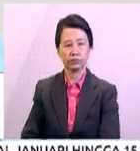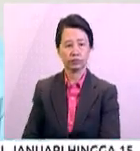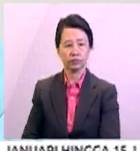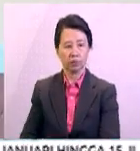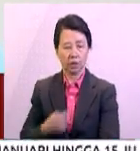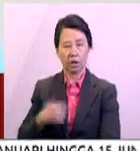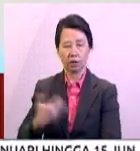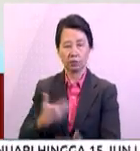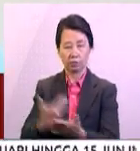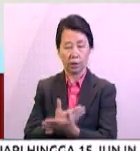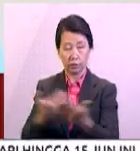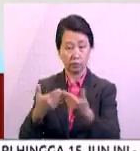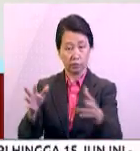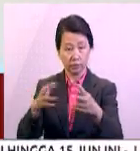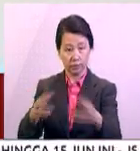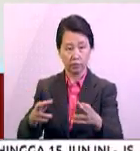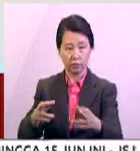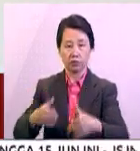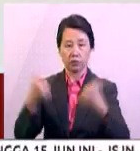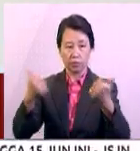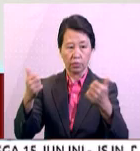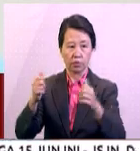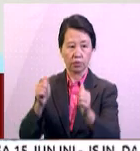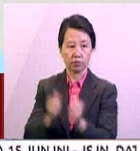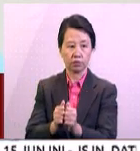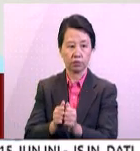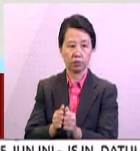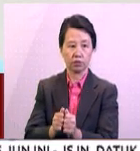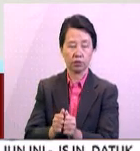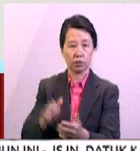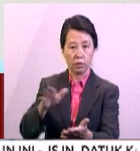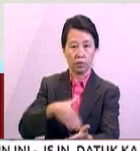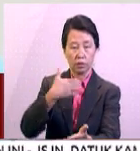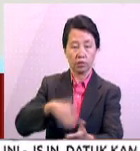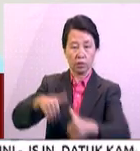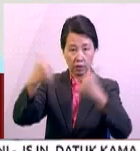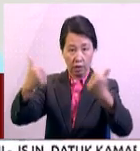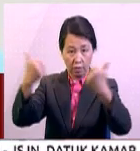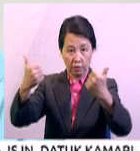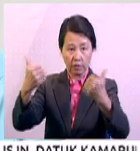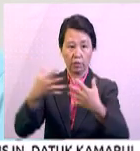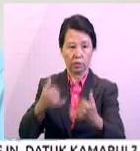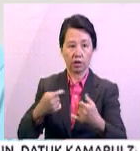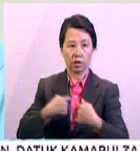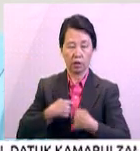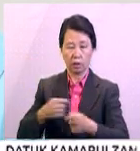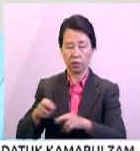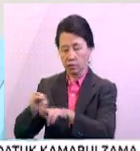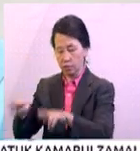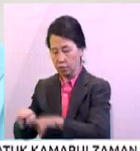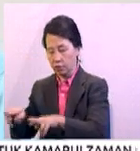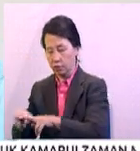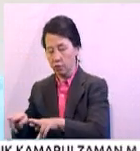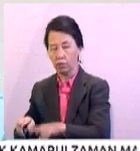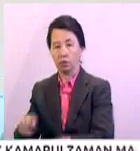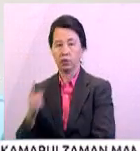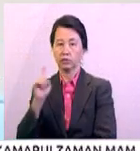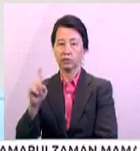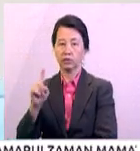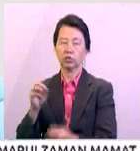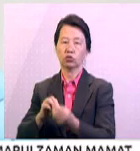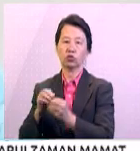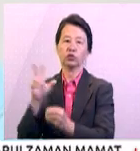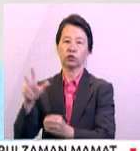lagu raya Selamat Berhari Raya bersama Sarah Suhairi dan sekarang saya tengah in the peak of recording single ketiga